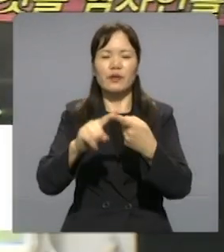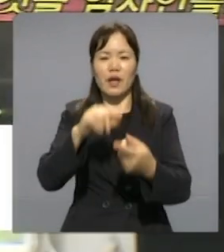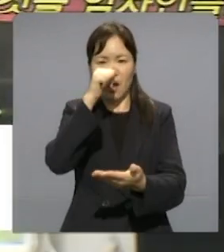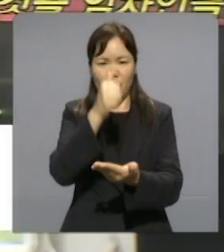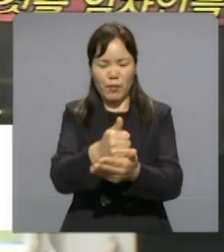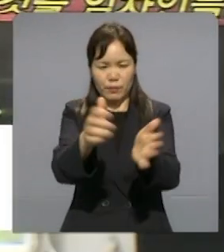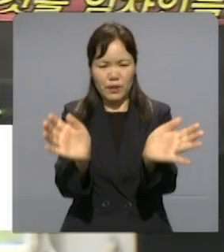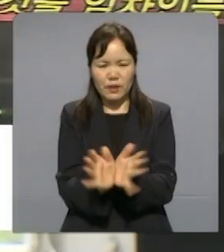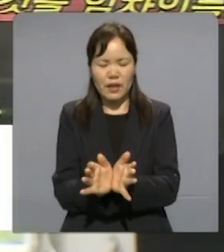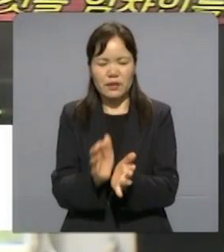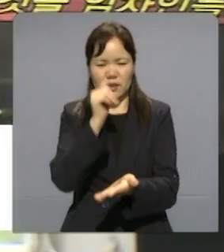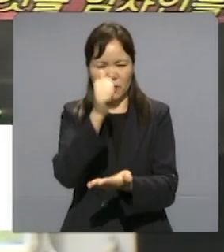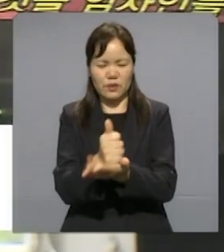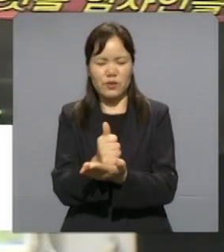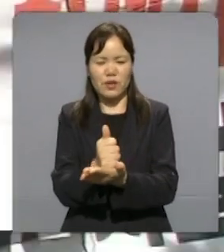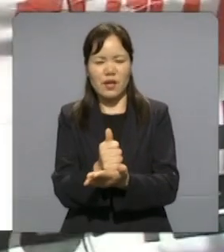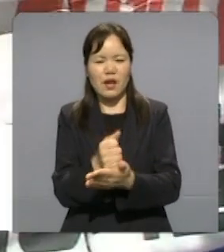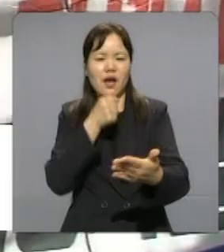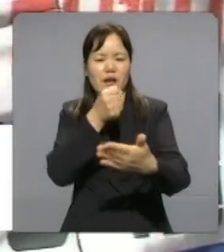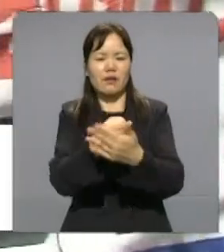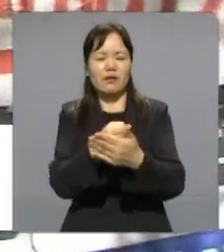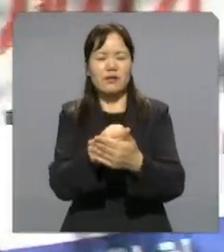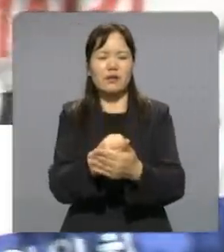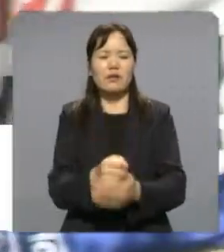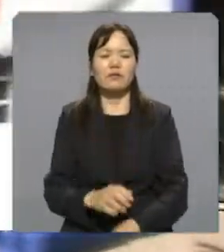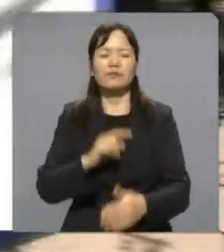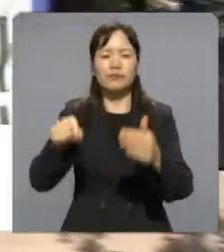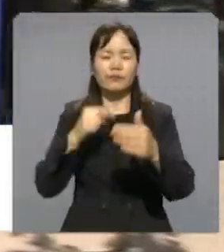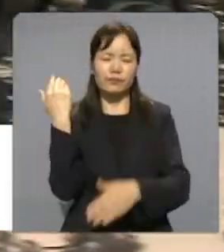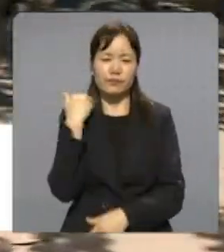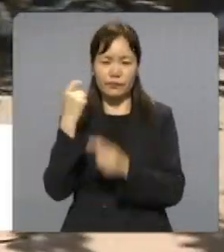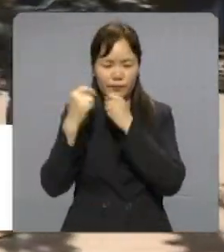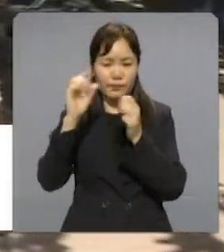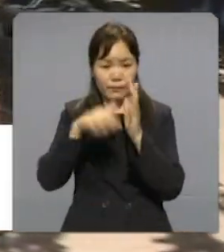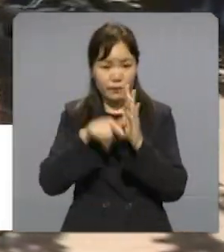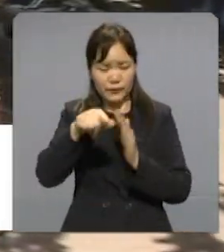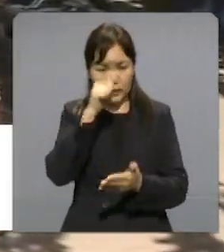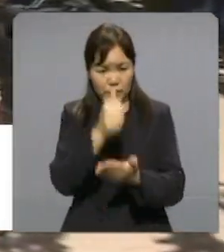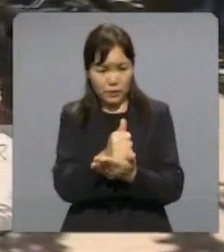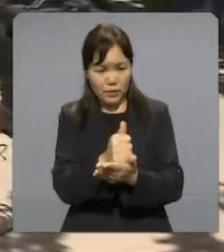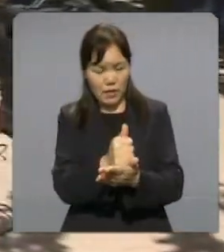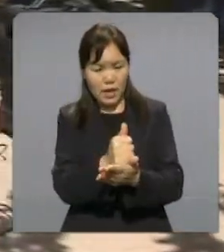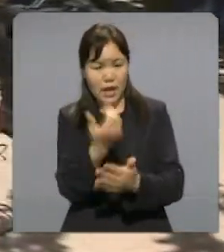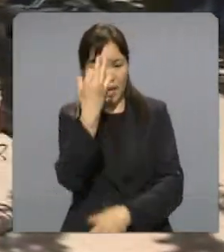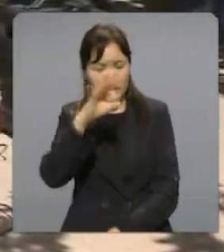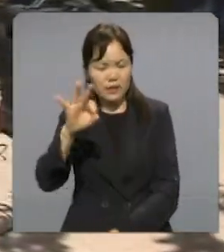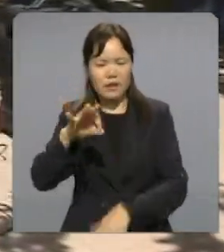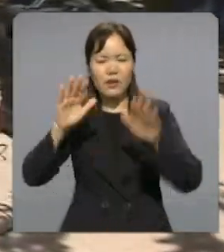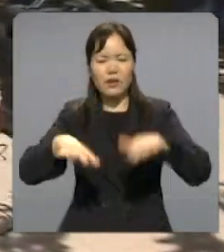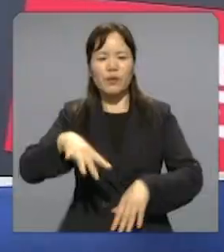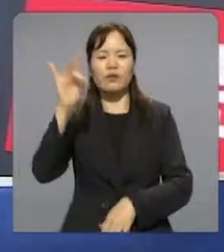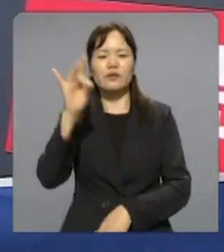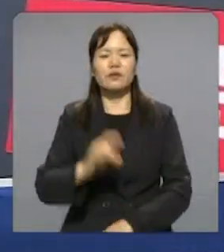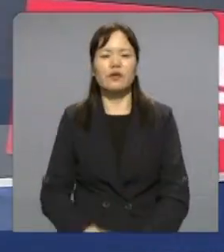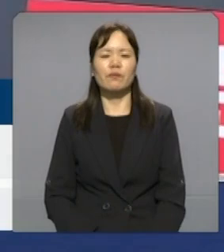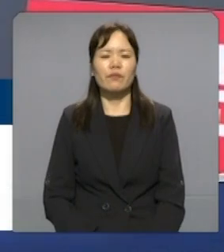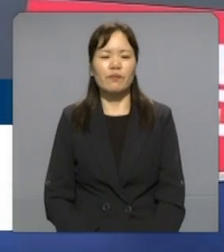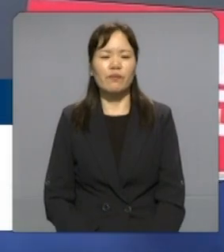조직제를 적용하기로 했습니다 국내 전세자기에서이 혐의가 적용된 건 이번이 처음입니다